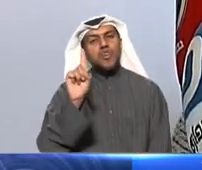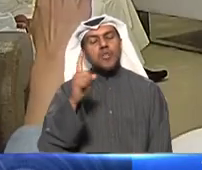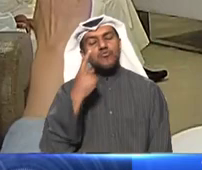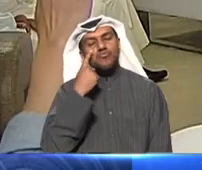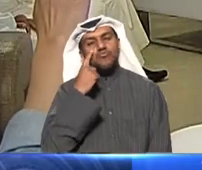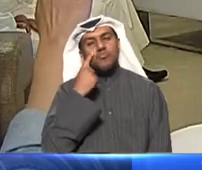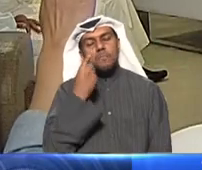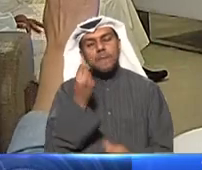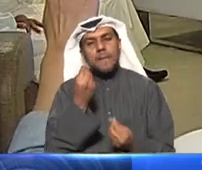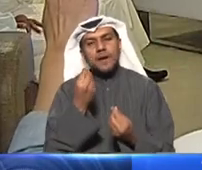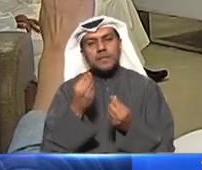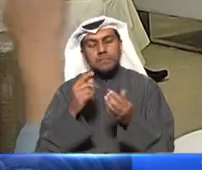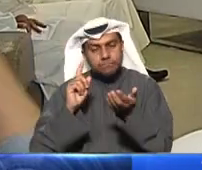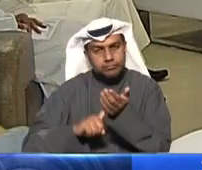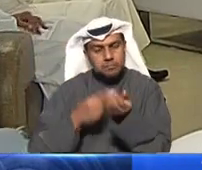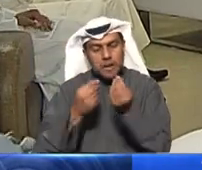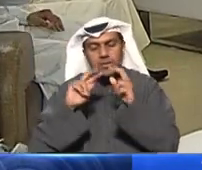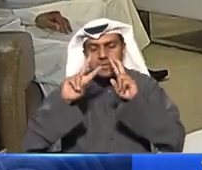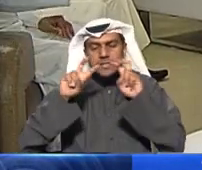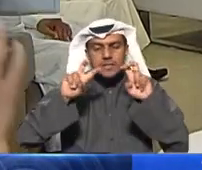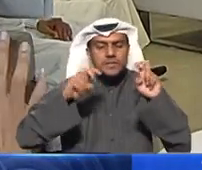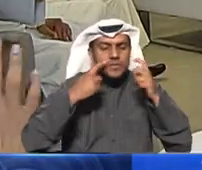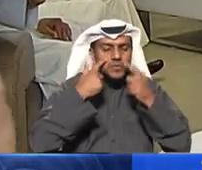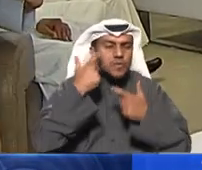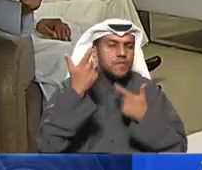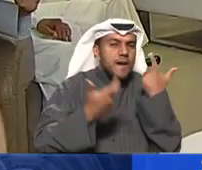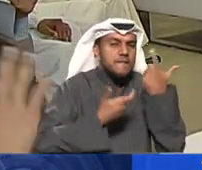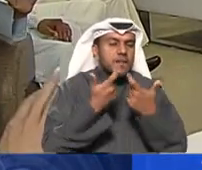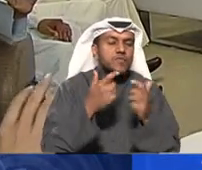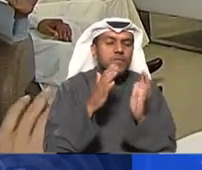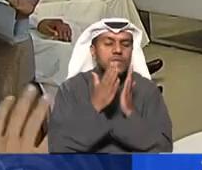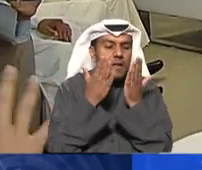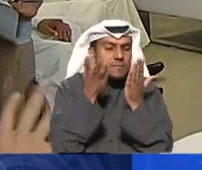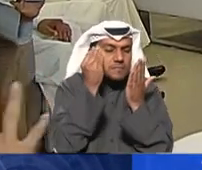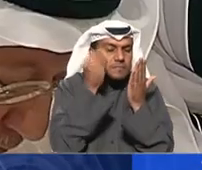آخر سؤالين أنا منتظرين، تفضلي. شنو هل الحالات اللي تم رصدها وتسجيلها